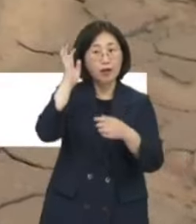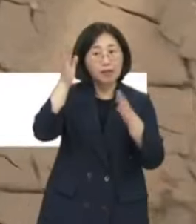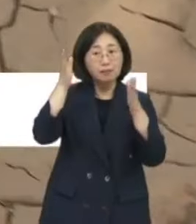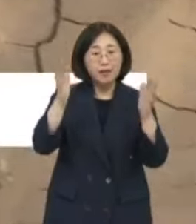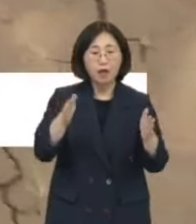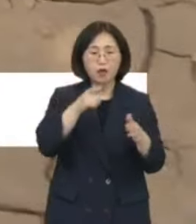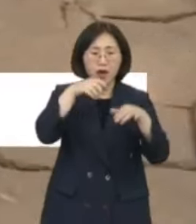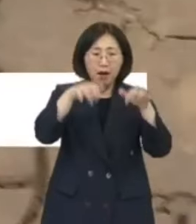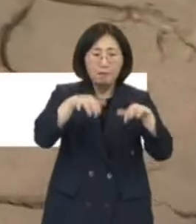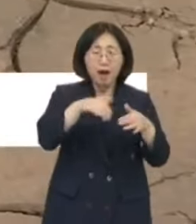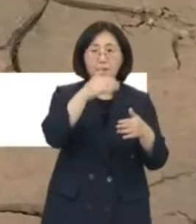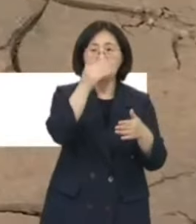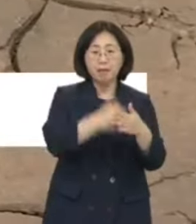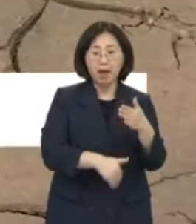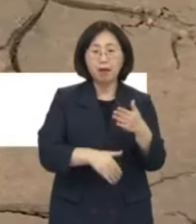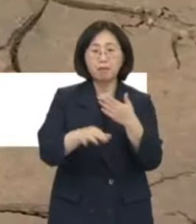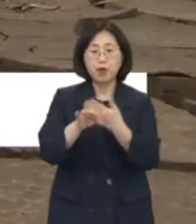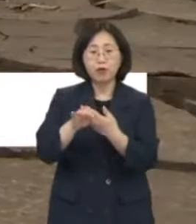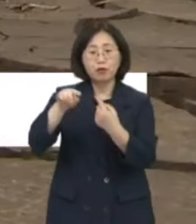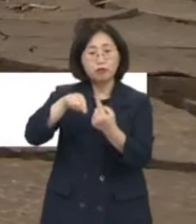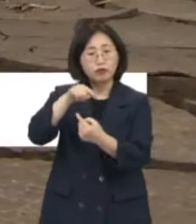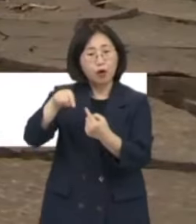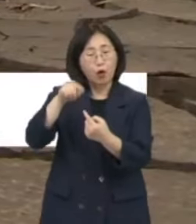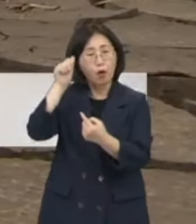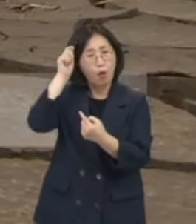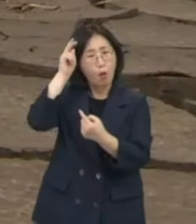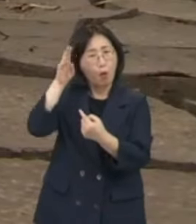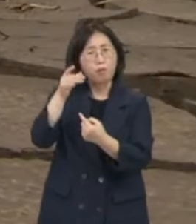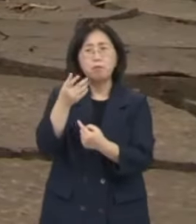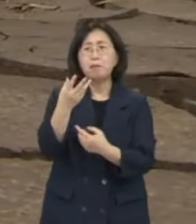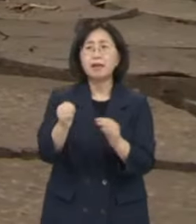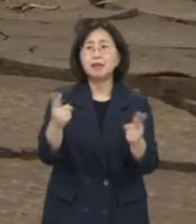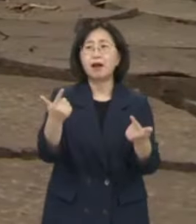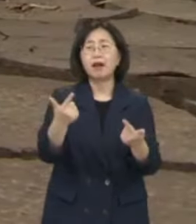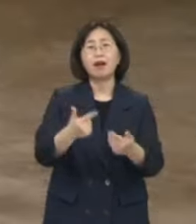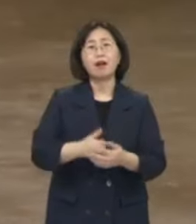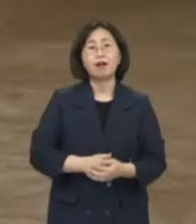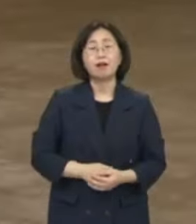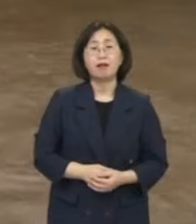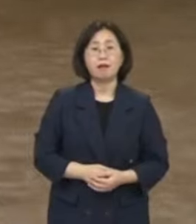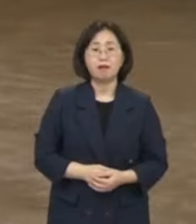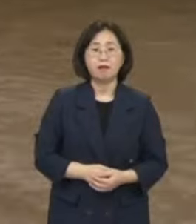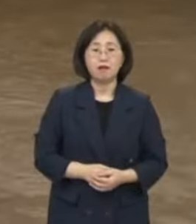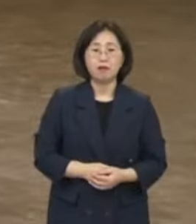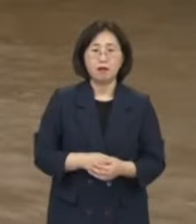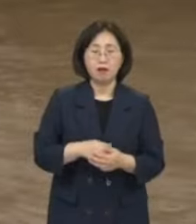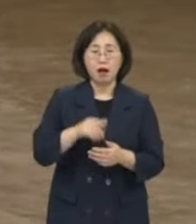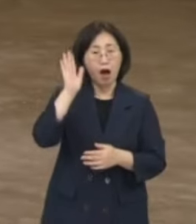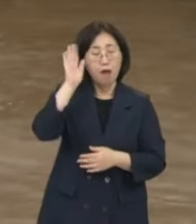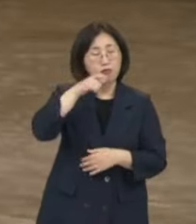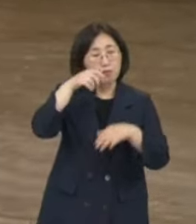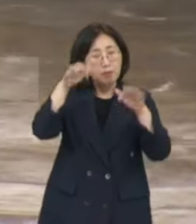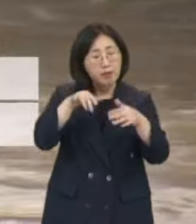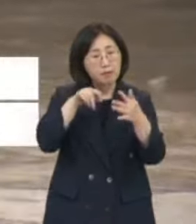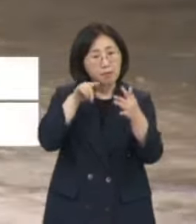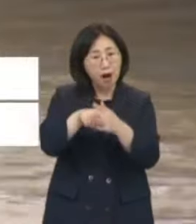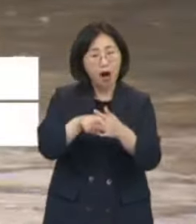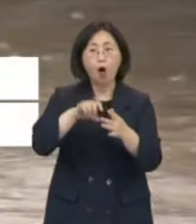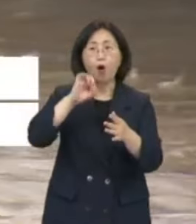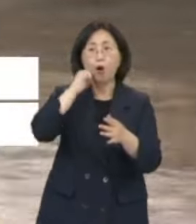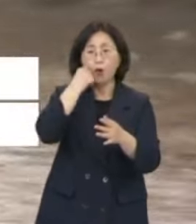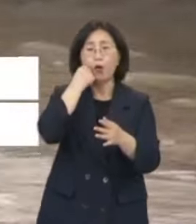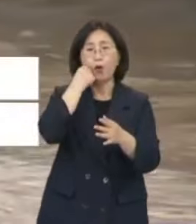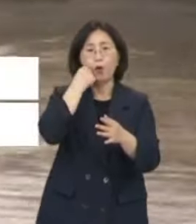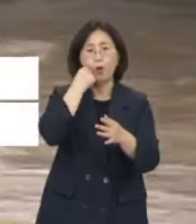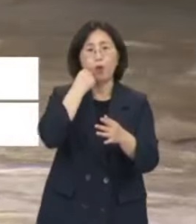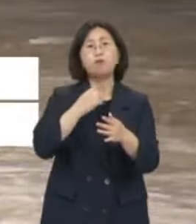겹치는 때를 제외하면 실제 운영 기간이 얼마나 될지는 미지수입니다. 예측하기 어려워진 기후위기 시대 강우 패턴으로